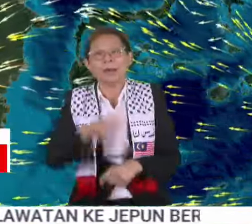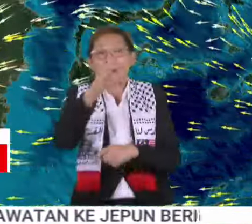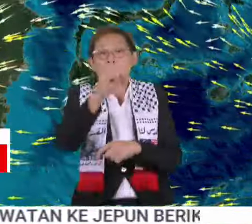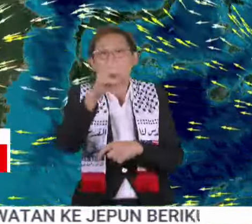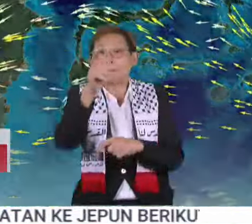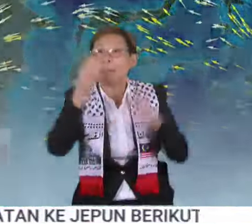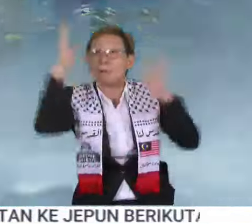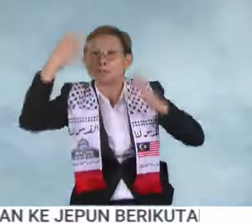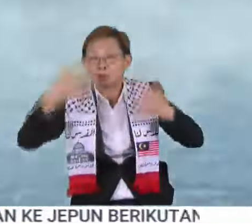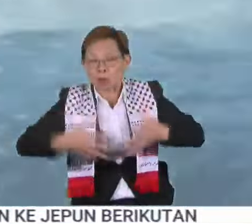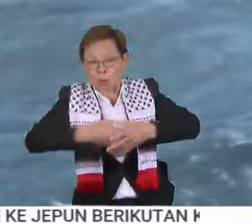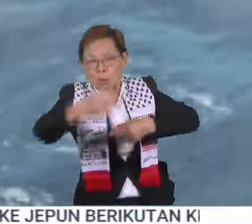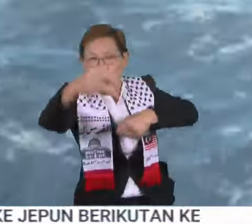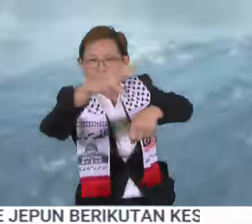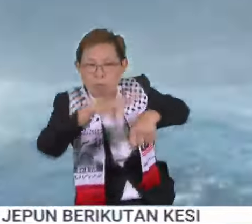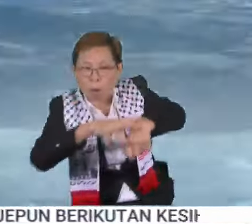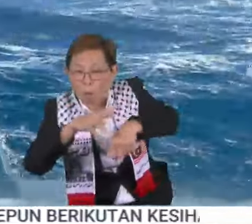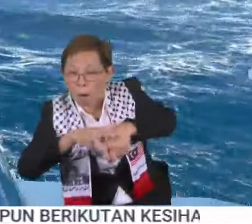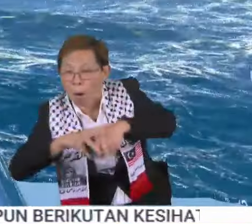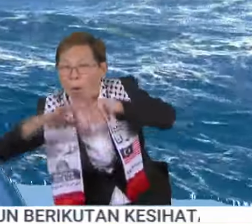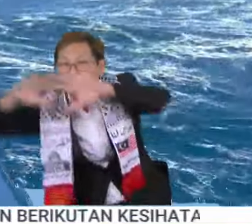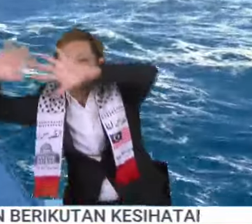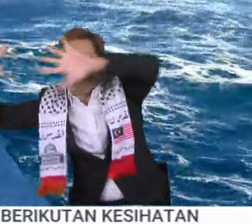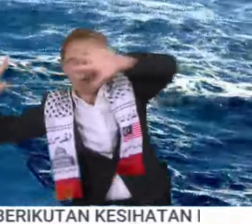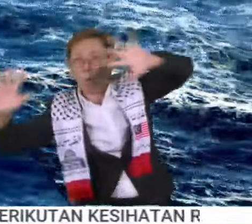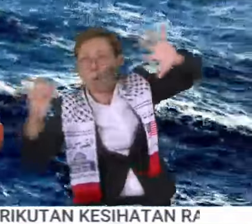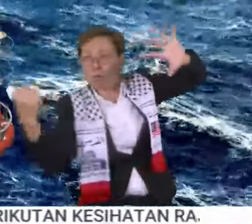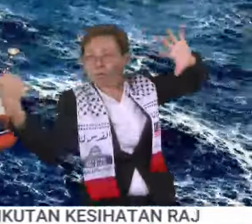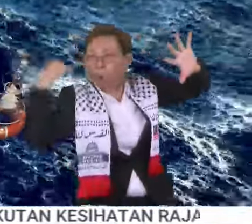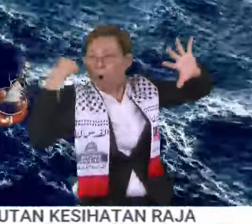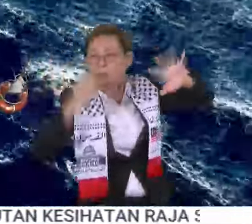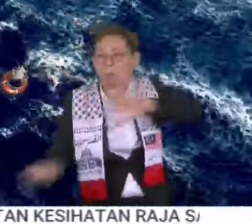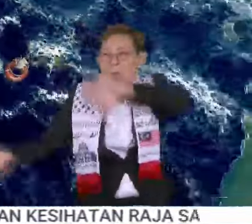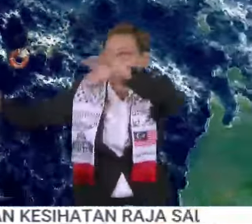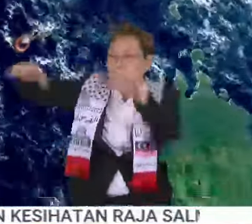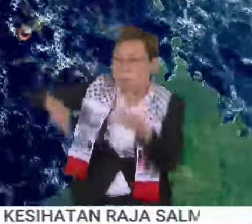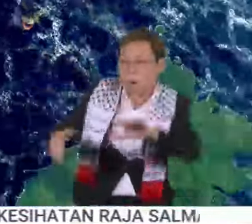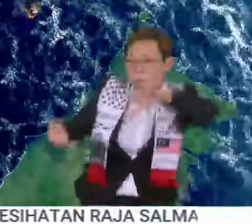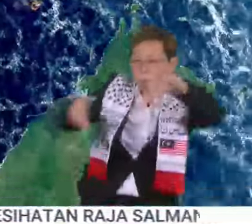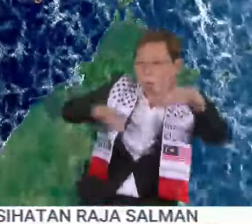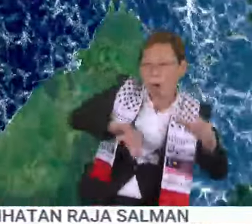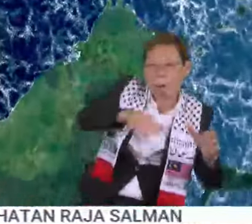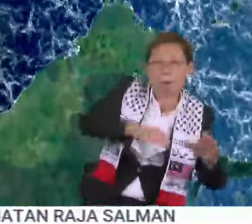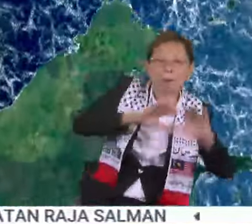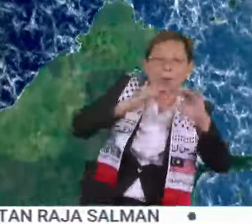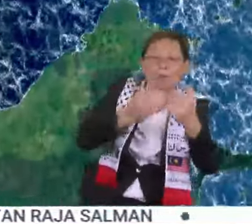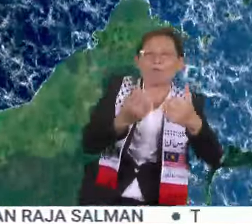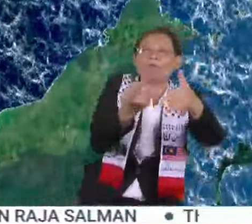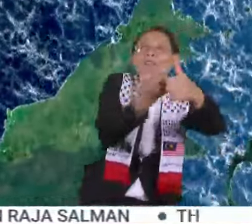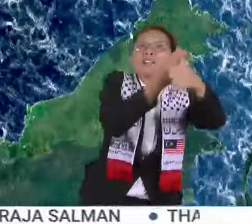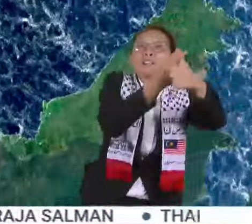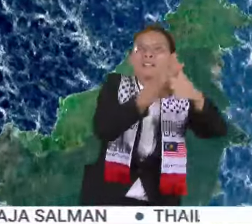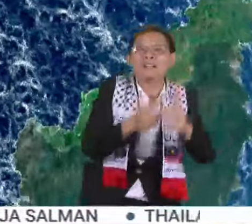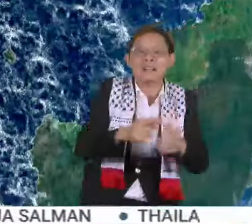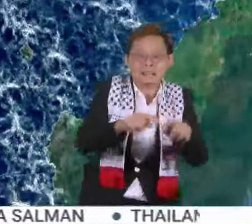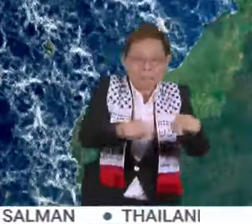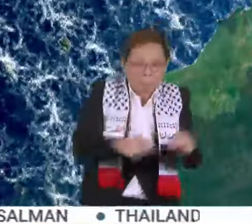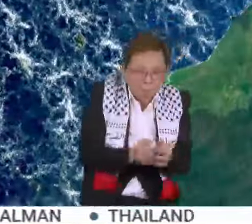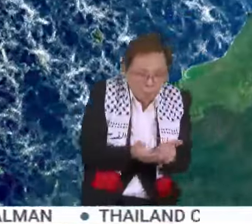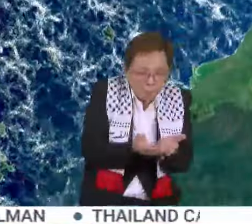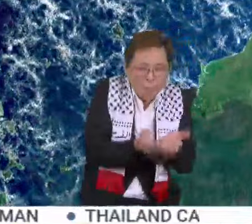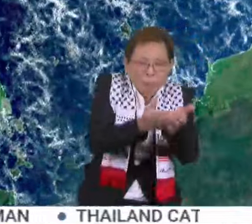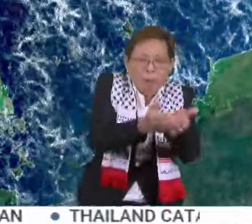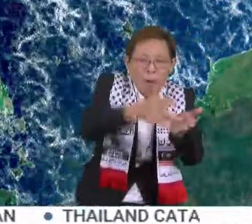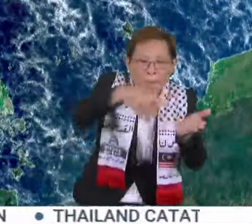Met Malaysia telah pun mengeluarkan amaran angin kencang dan laut bergelora kategori pertama untuk kawasan perkapalan